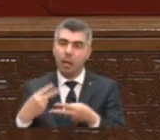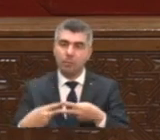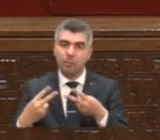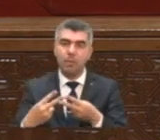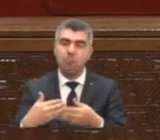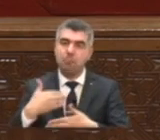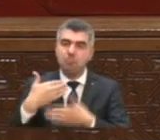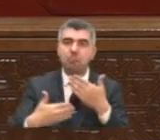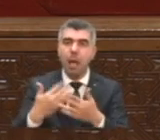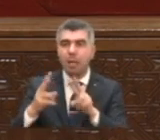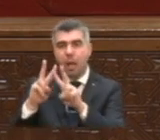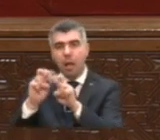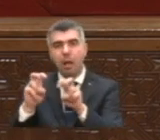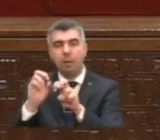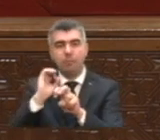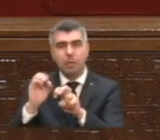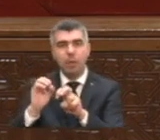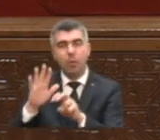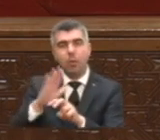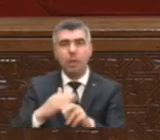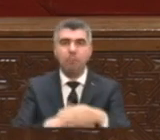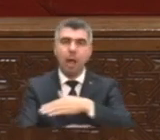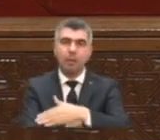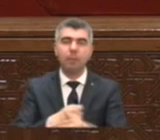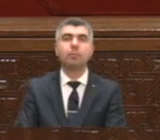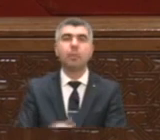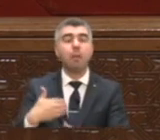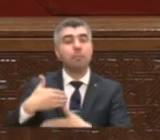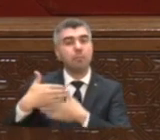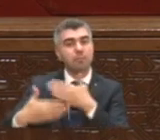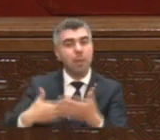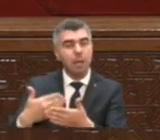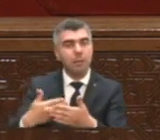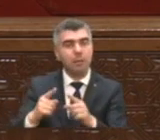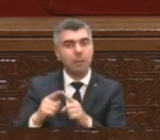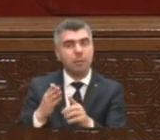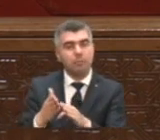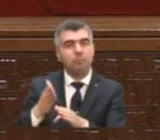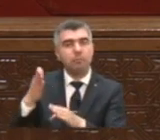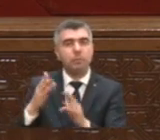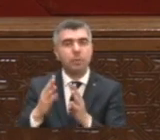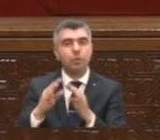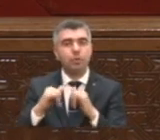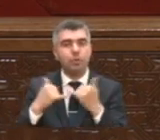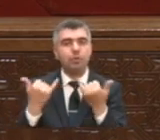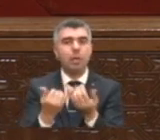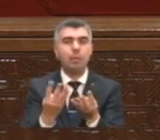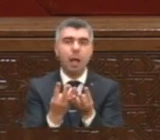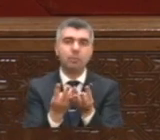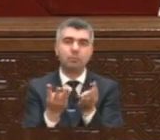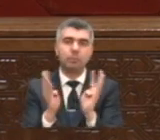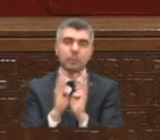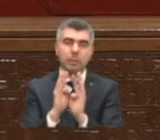تدوز لونكيت بوبليك البحث العمومي، مباشرة من بعد تتمشي لا سي تي ال لا كوميسيون لوكال اللجنة